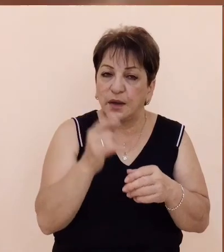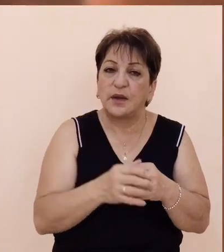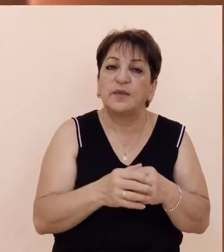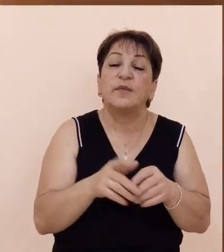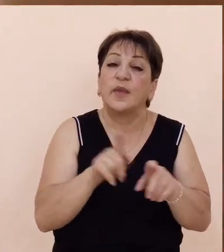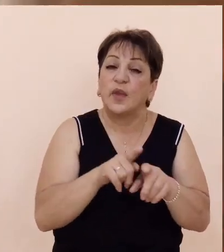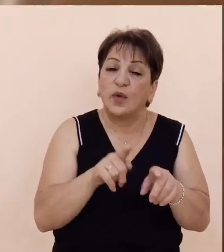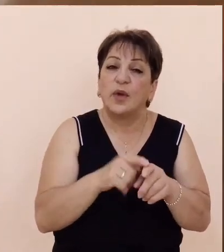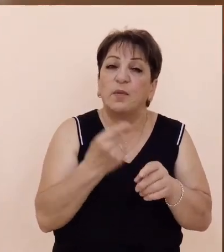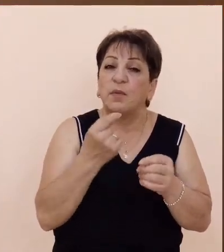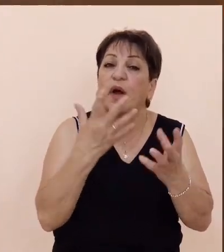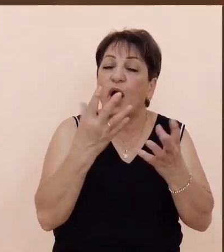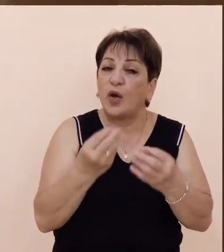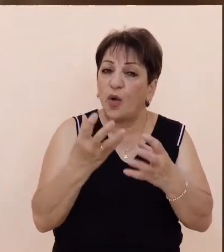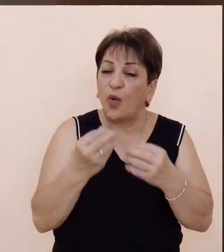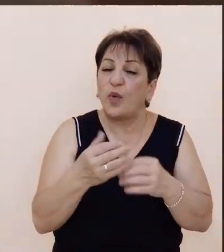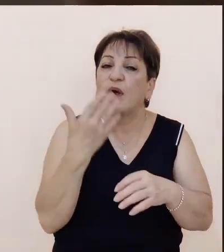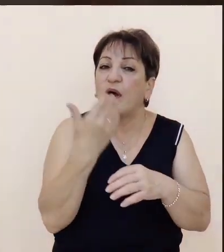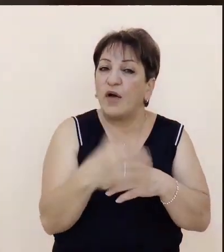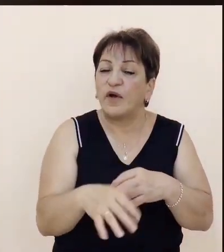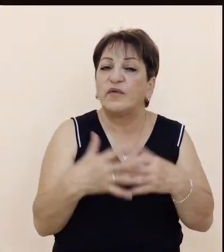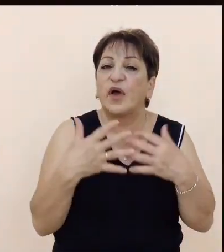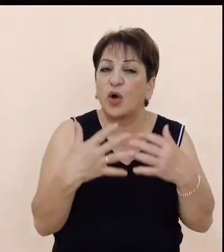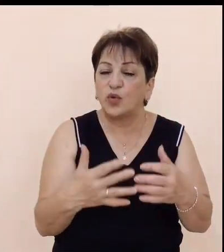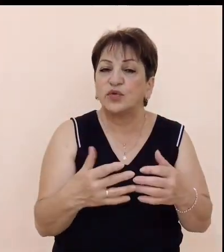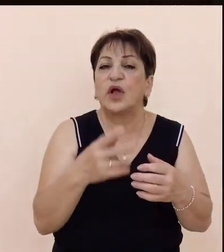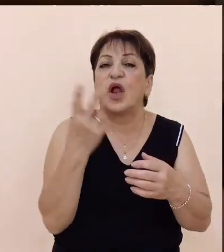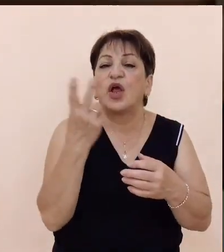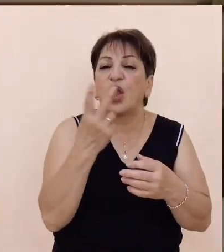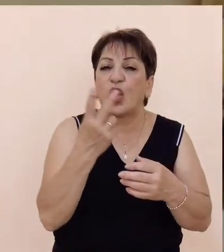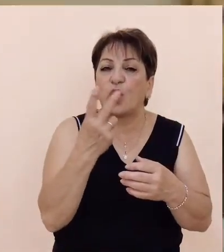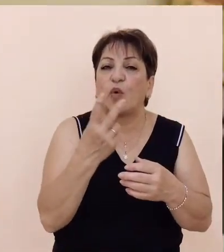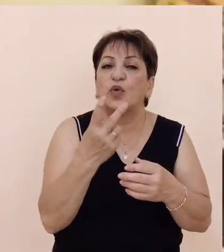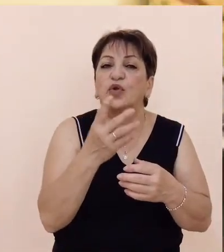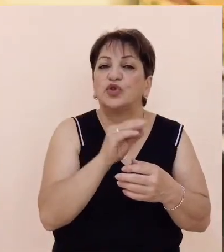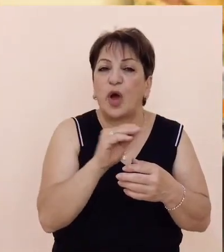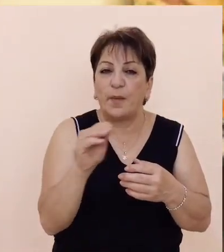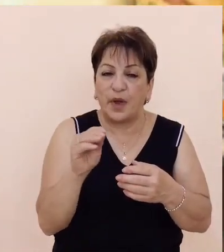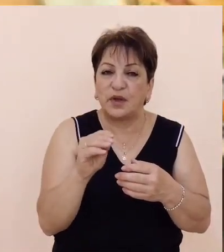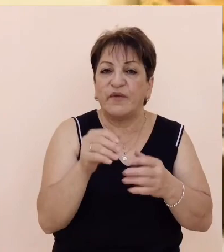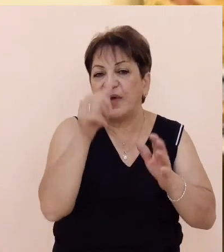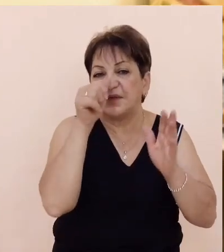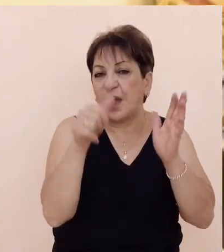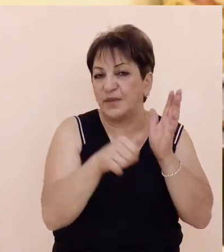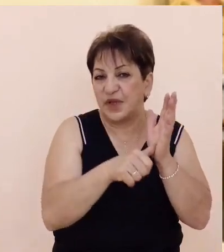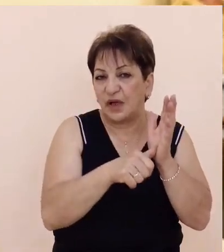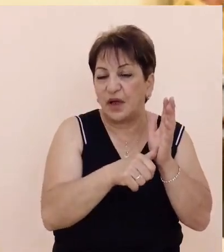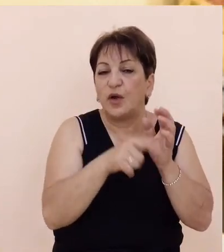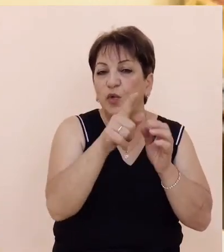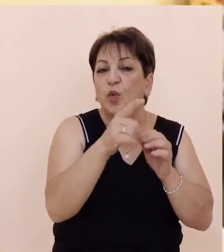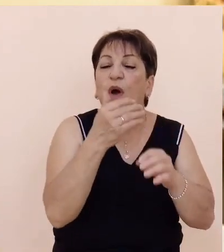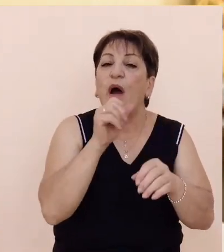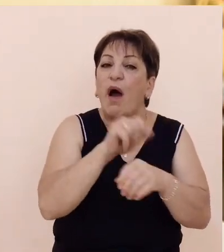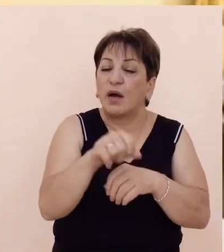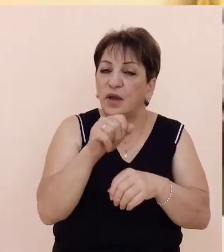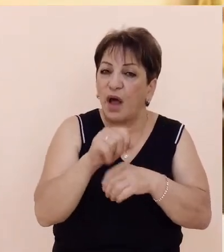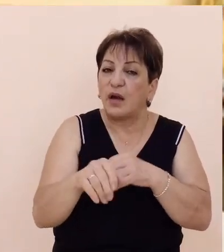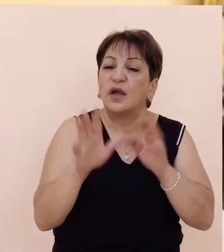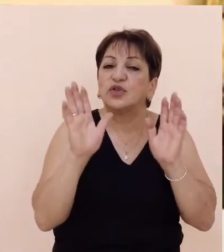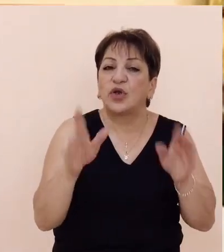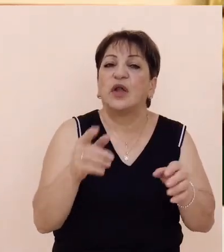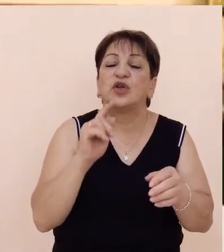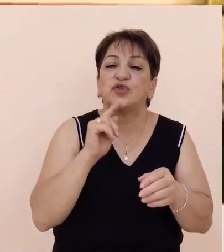Եվս մի քանի օր և կավարտվի հղիության 2-րդ եռամսյակը։ Դուք հաղթահարել եք բազում